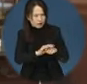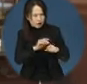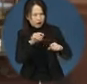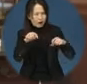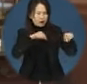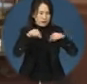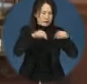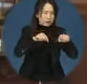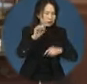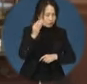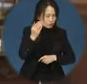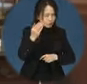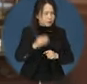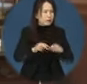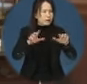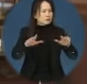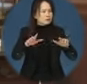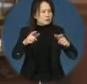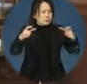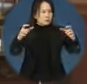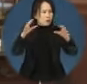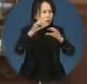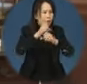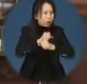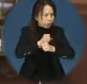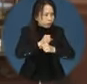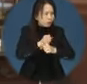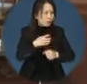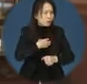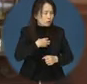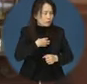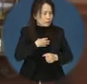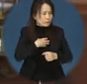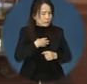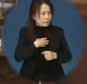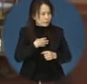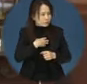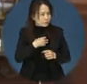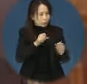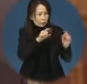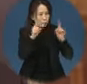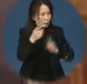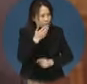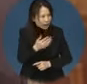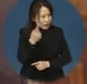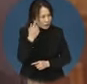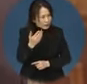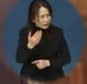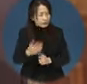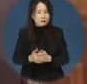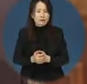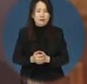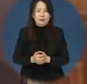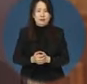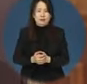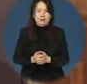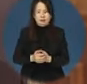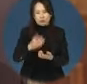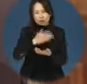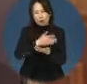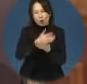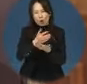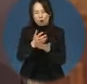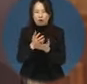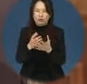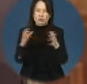소멸 위기에 있다 1 내가 많죠 그렇습니다 꾹 그중 없어질까요 그렇게 그것도 정말 복합적인 클래스 향은